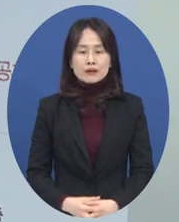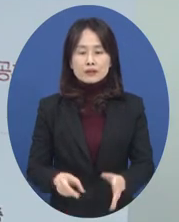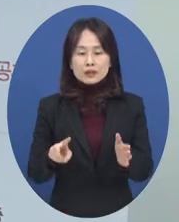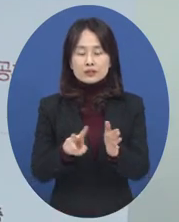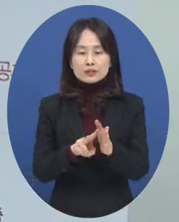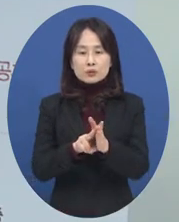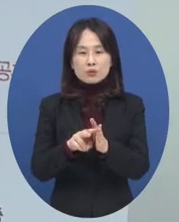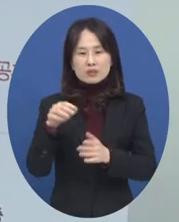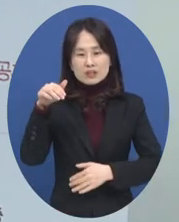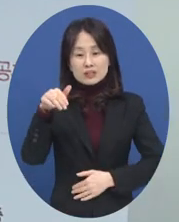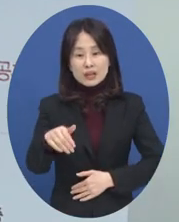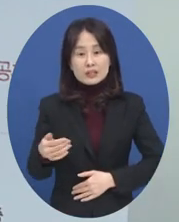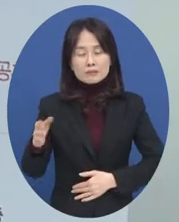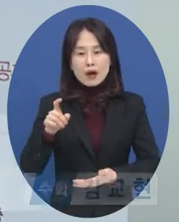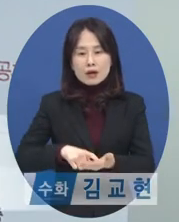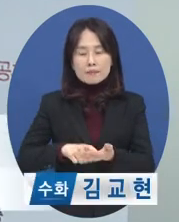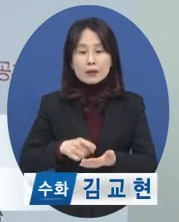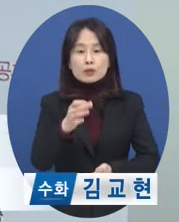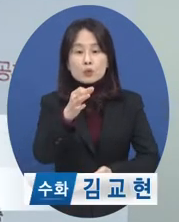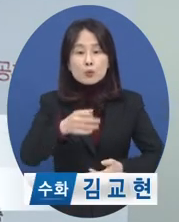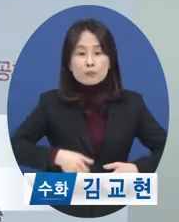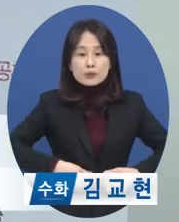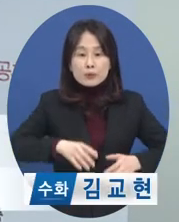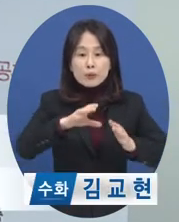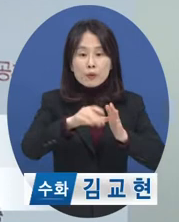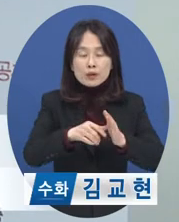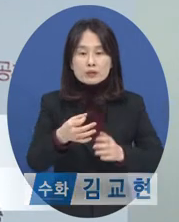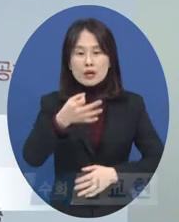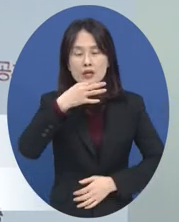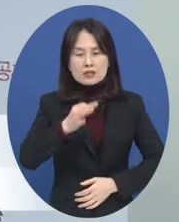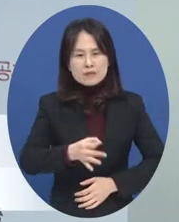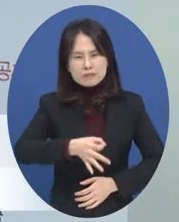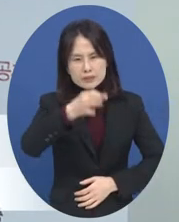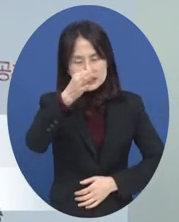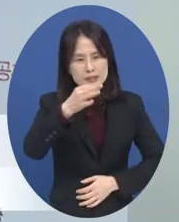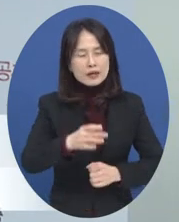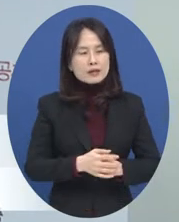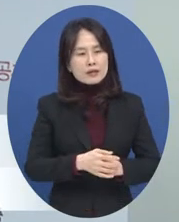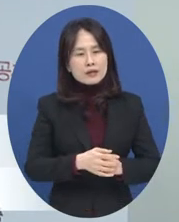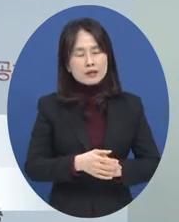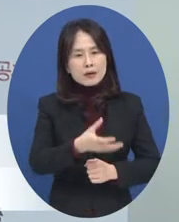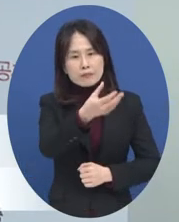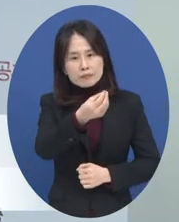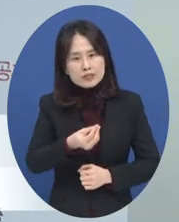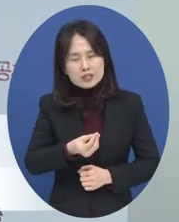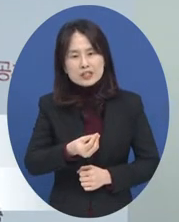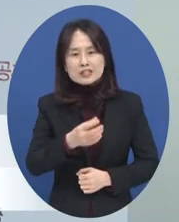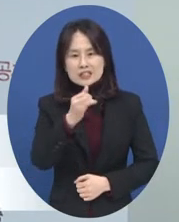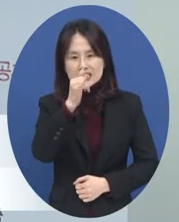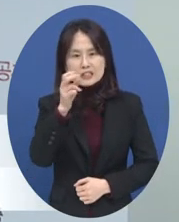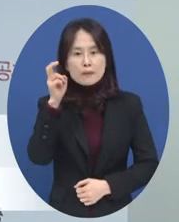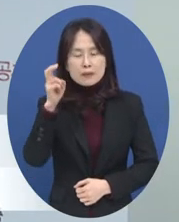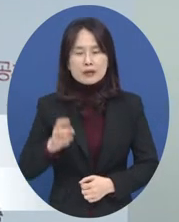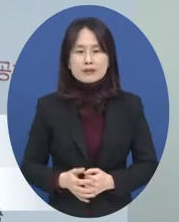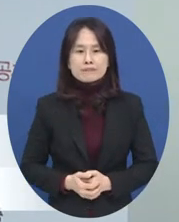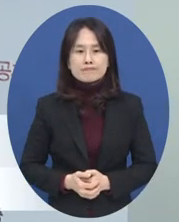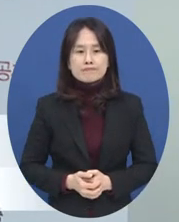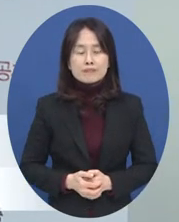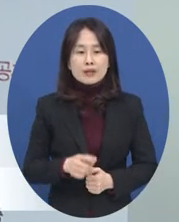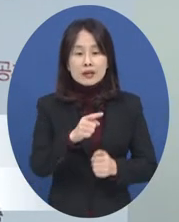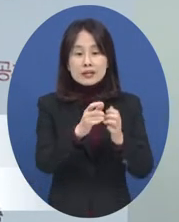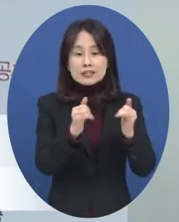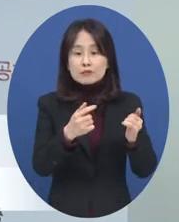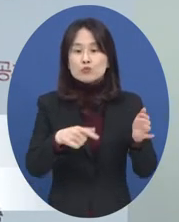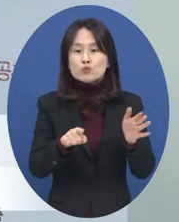신용등급이 낮지만 급하게 돈이 필요하실 때 고금리의 사금융으로까지 눈 돌리시는 분들 있으실 텐데요. 이런 분들을